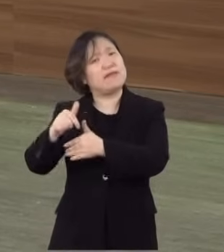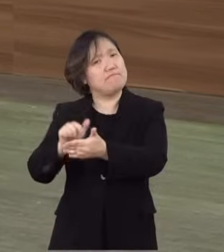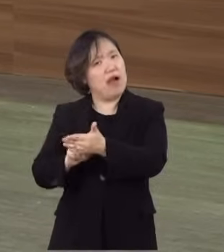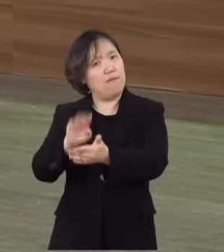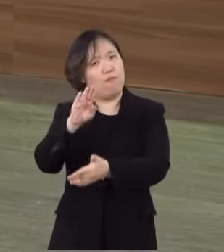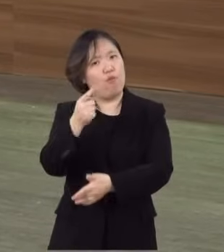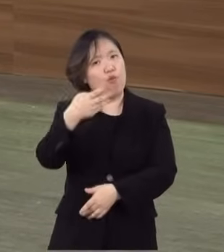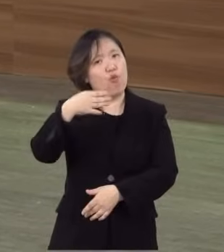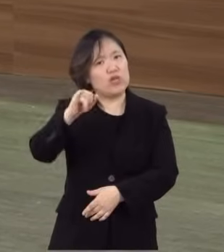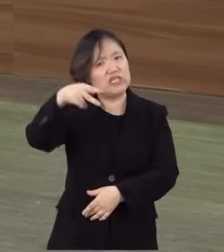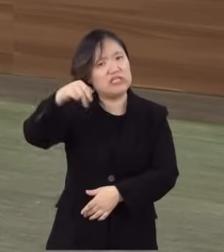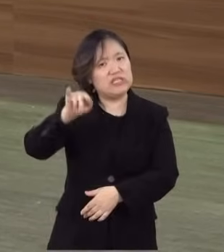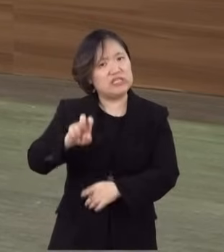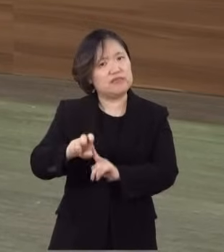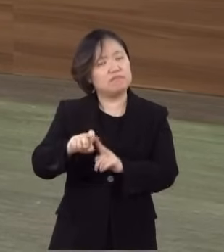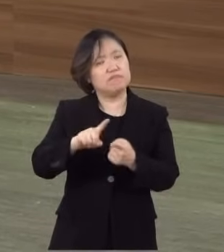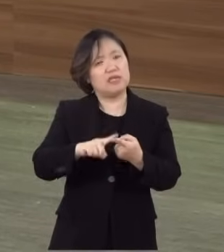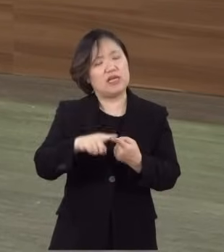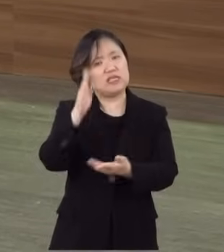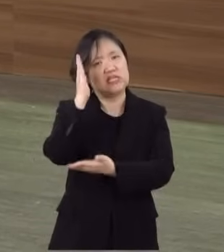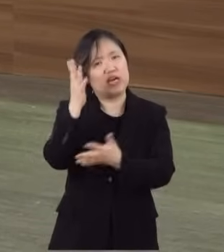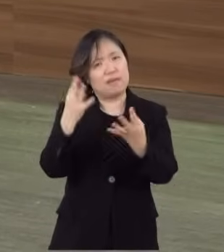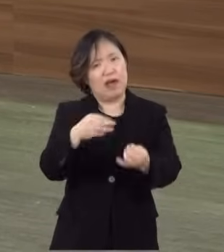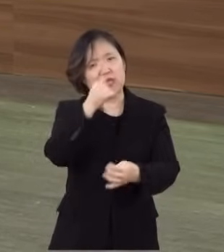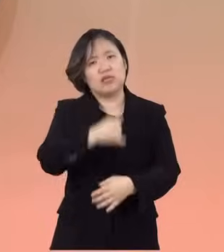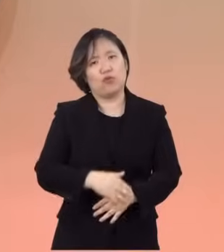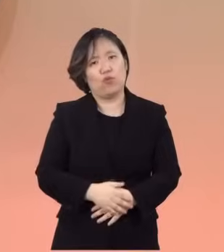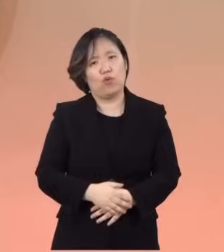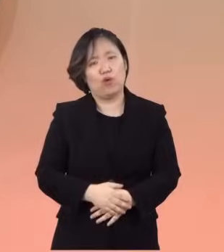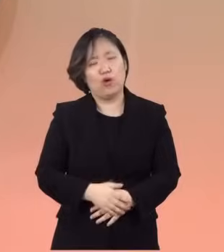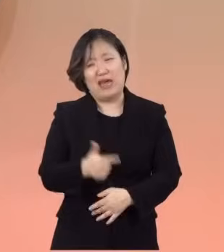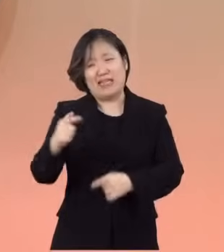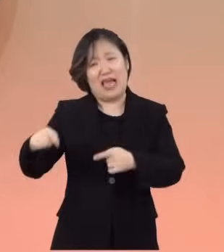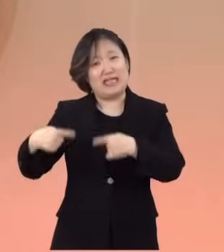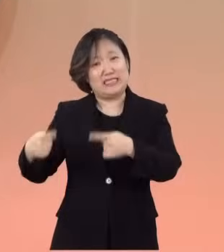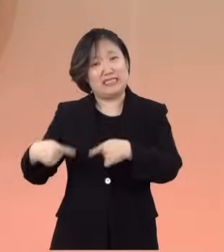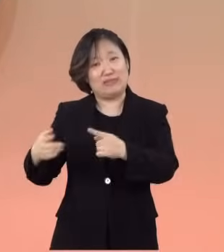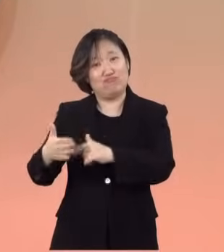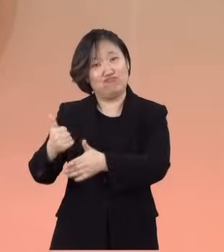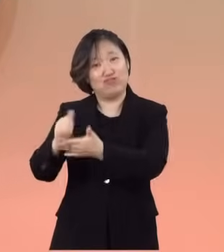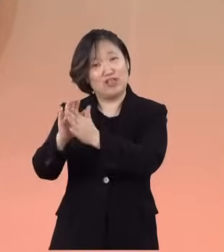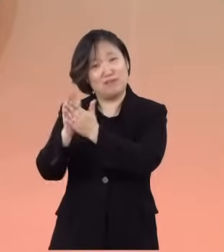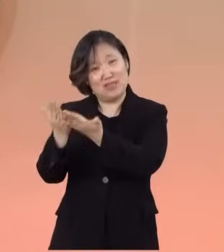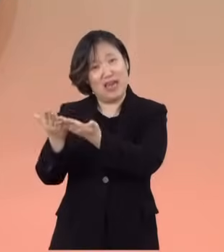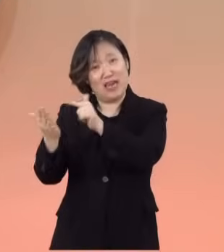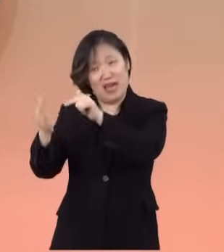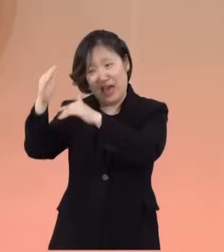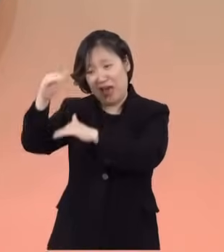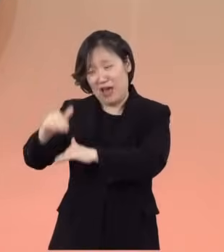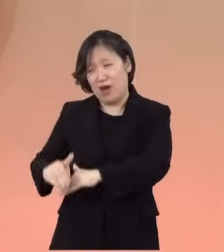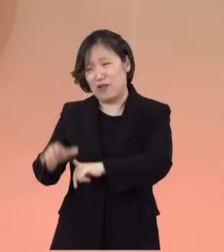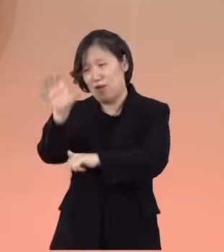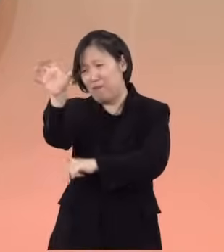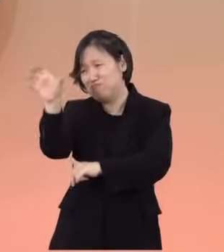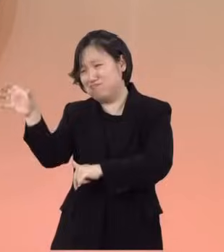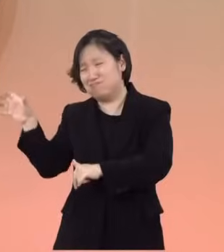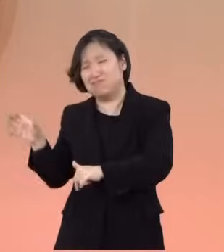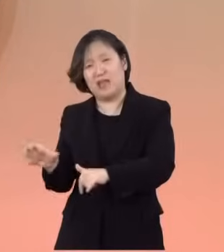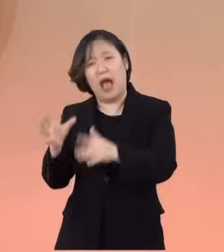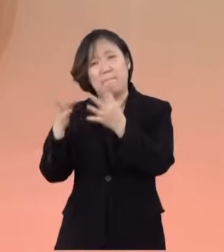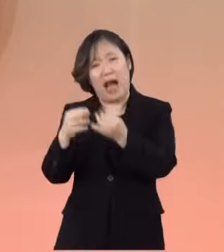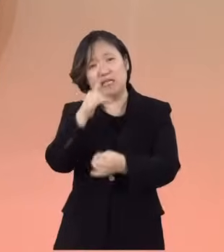보리심에 대해서 간곡하게 이야기하고 있고 모든 대승 경전에서도이 보리심에